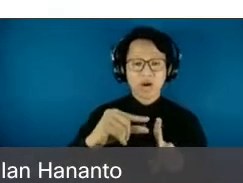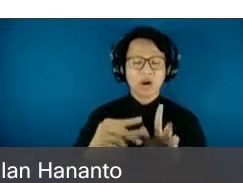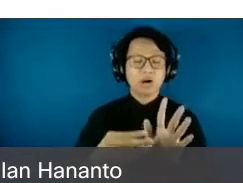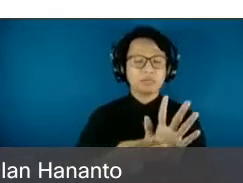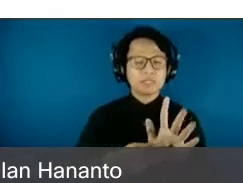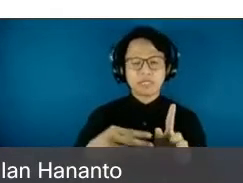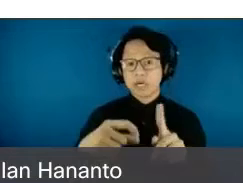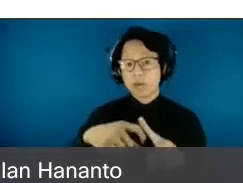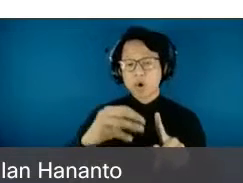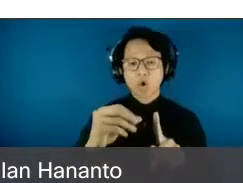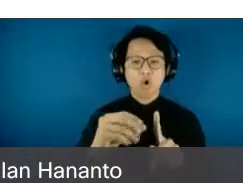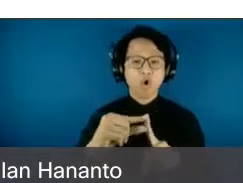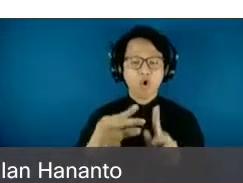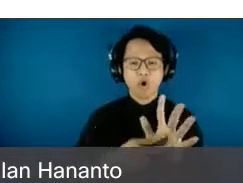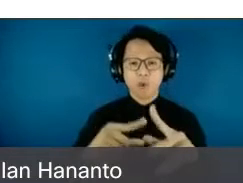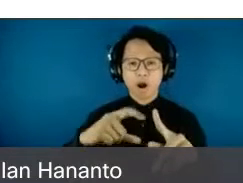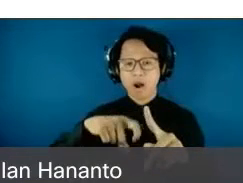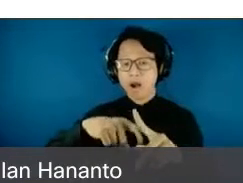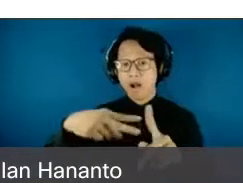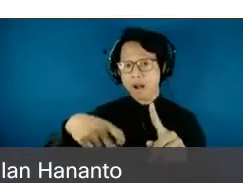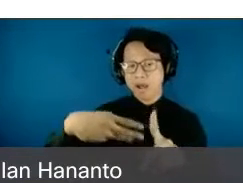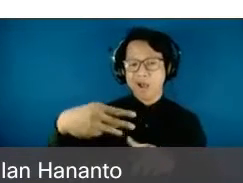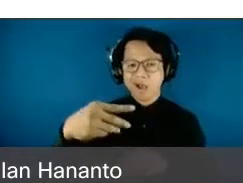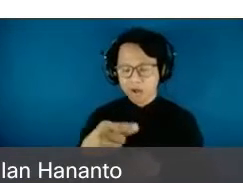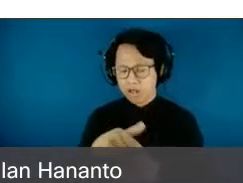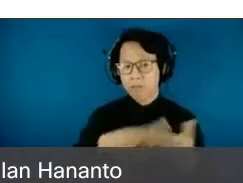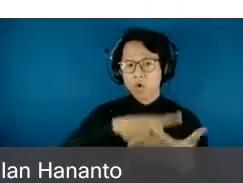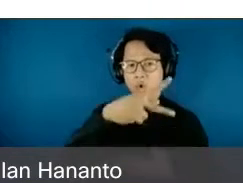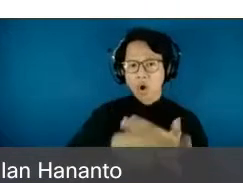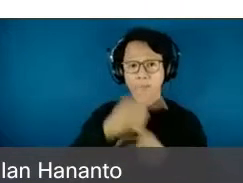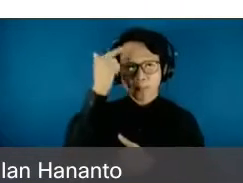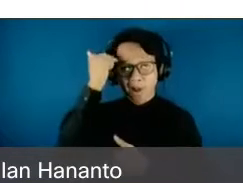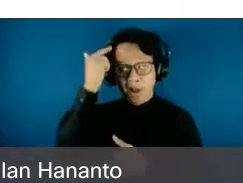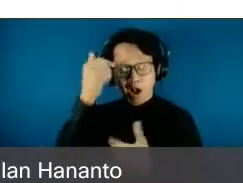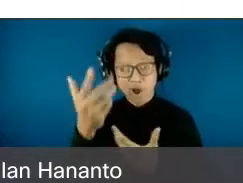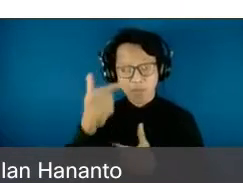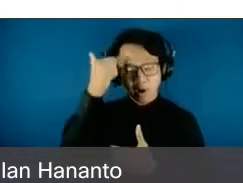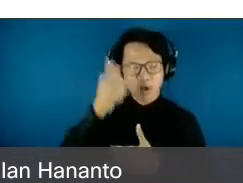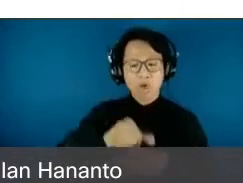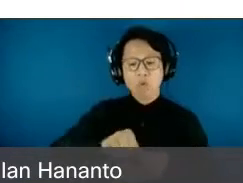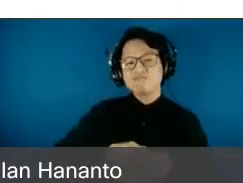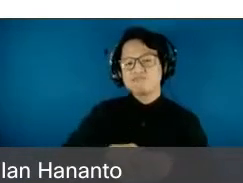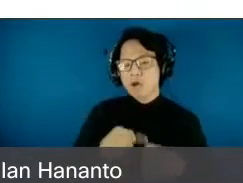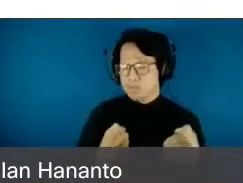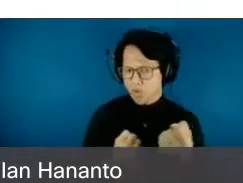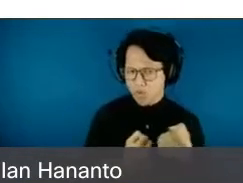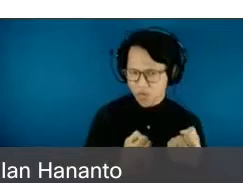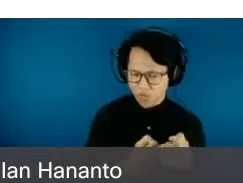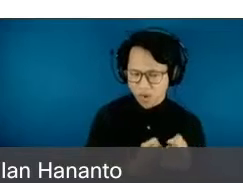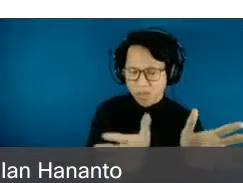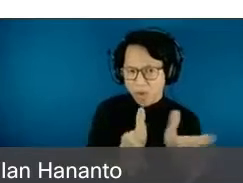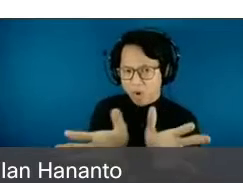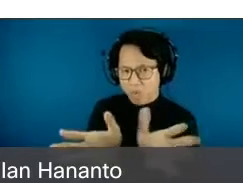program tersebut memberikan pembelajaran mengenai pentingnya pelibatan dukungan multi pihak dalam upaya